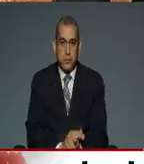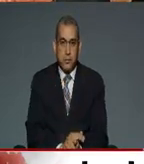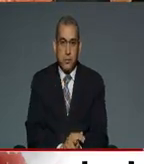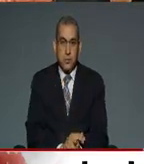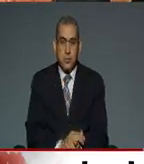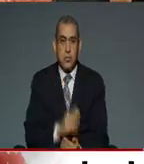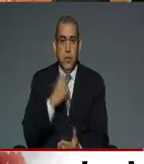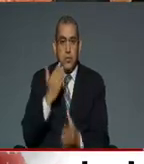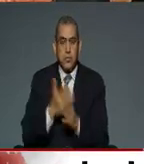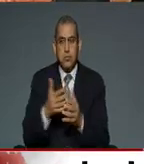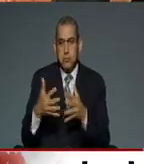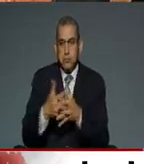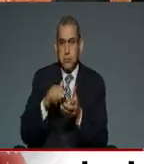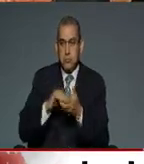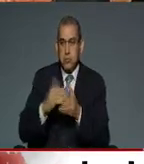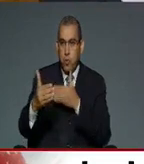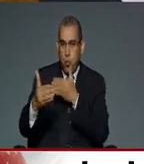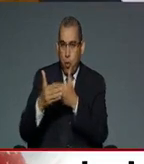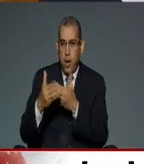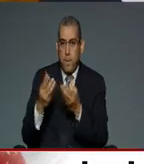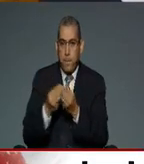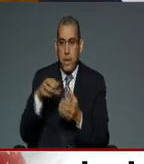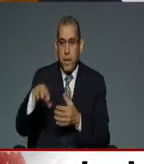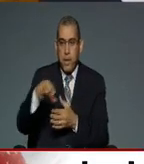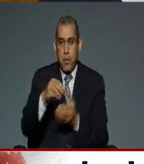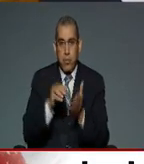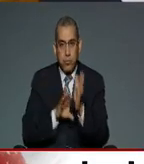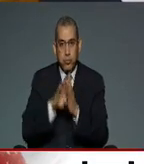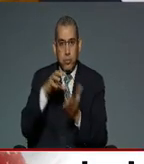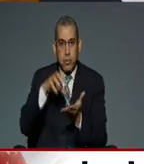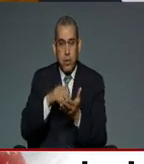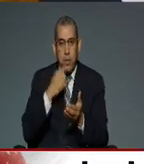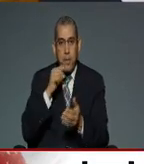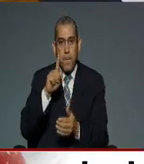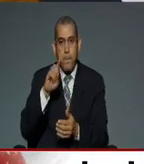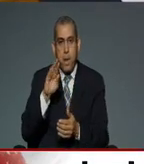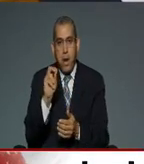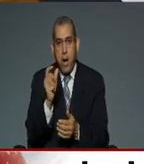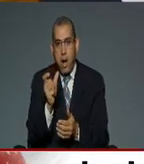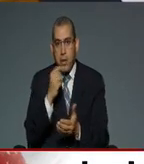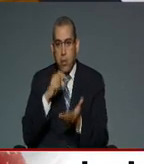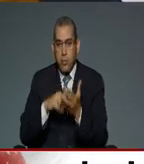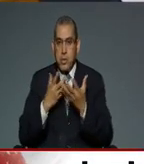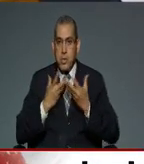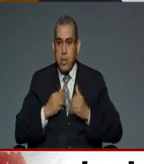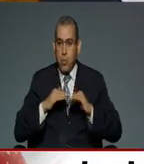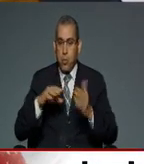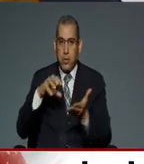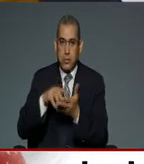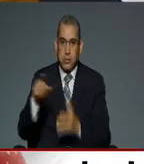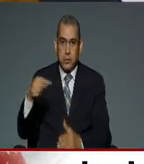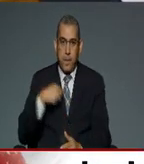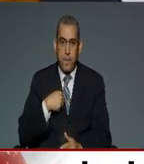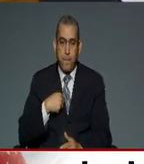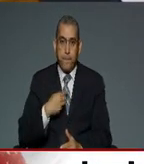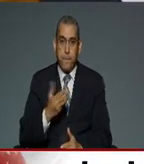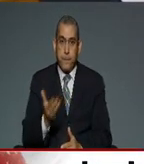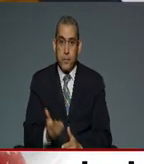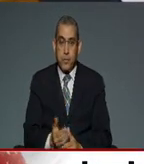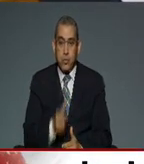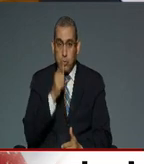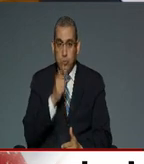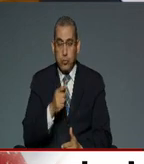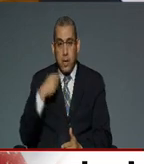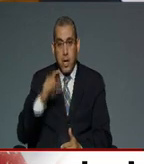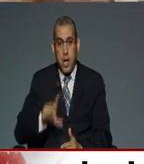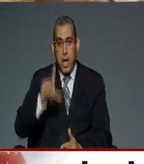يعزز من فرص التقارب بين دول منطقه غرب البلقان ويرسخ لقواعد الاستقرار الاقليمي فخامه